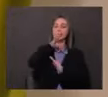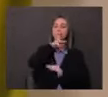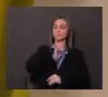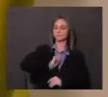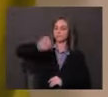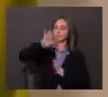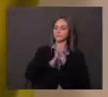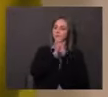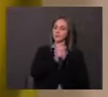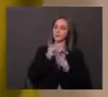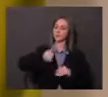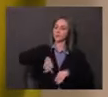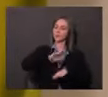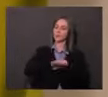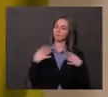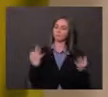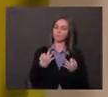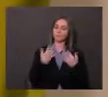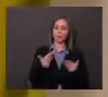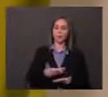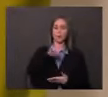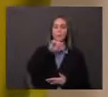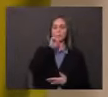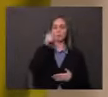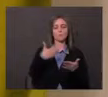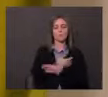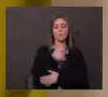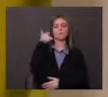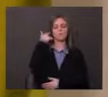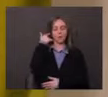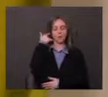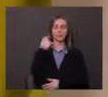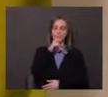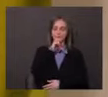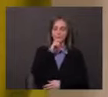rogai por nós, pecadores, agora e na hora da nossa morte. Amém.